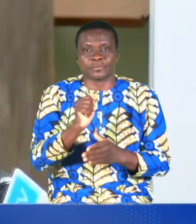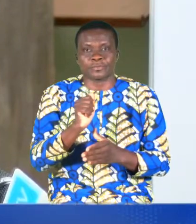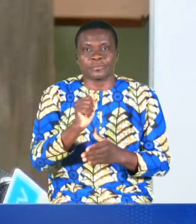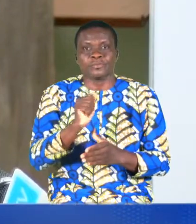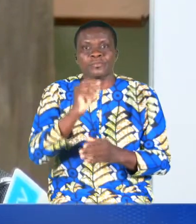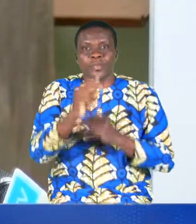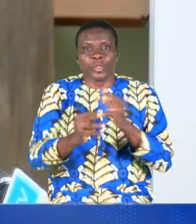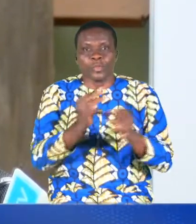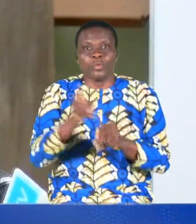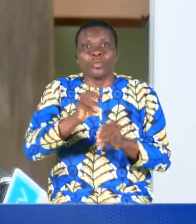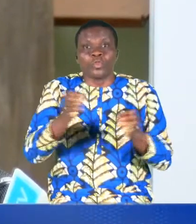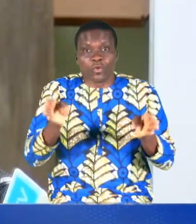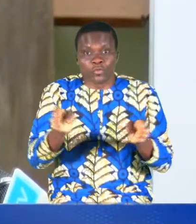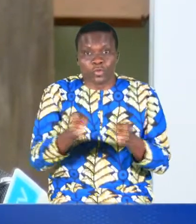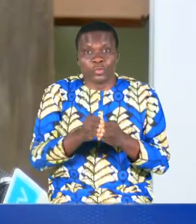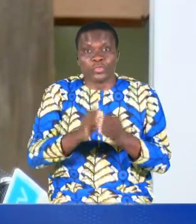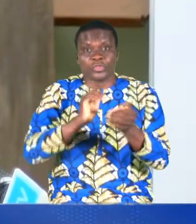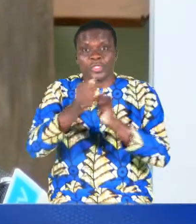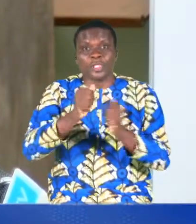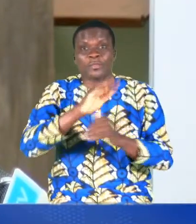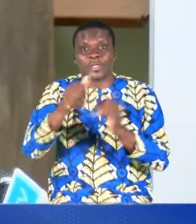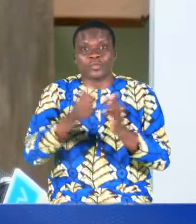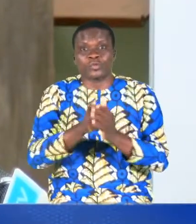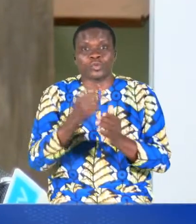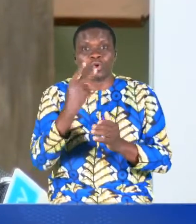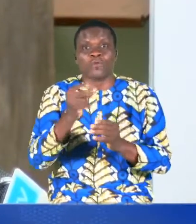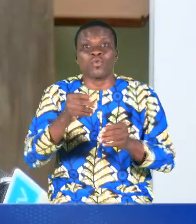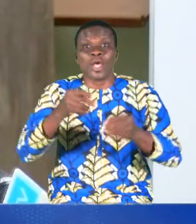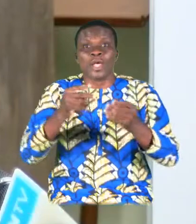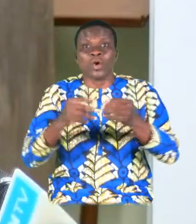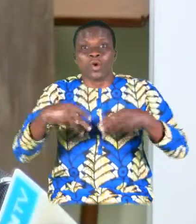Le monde que vous réunissez dépasse tout ce qui se trouve à ta part.